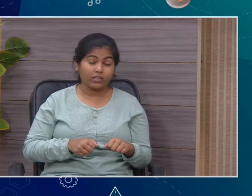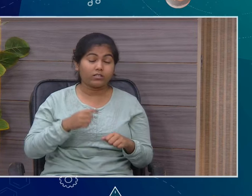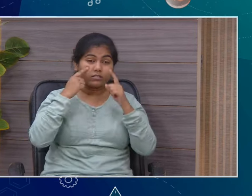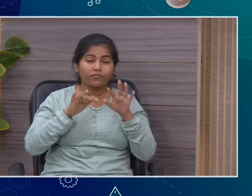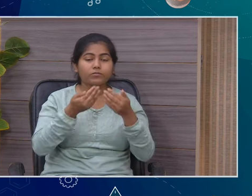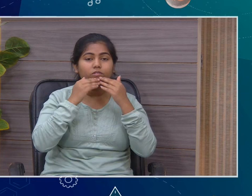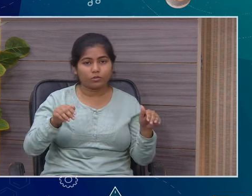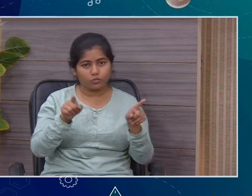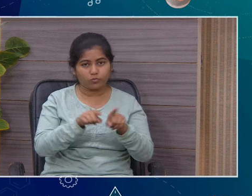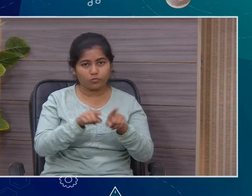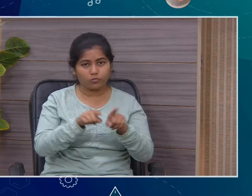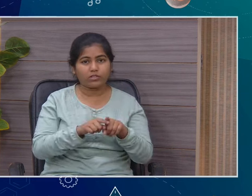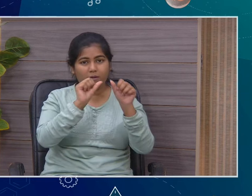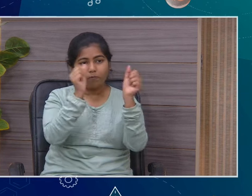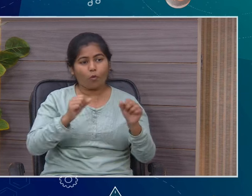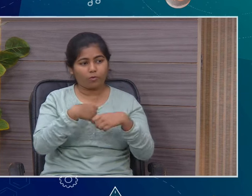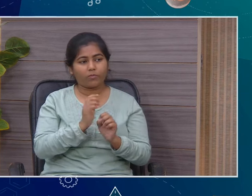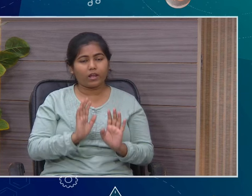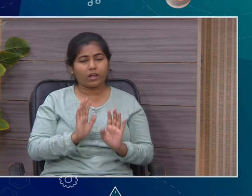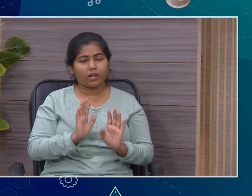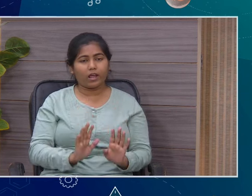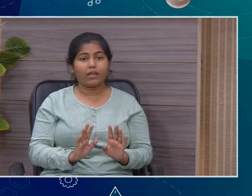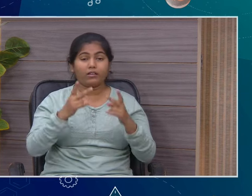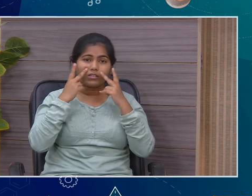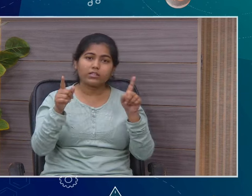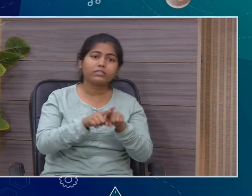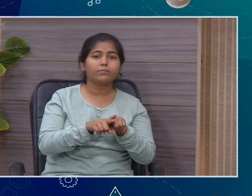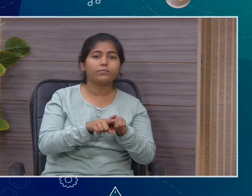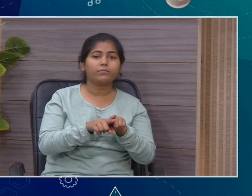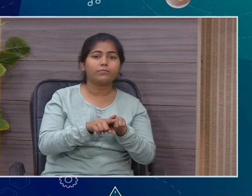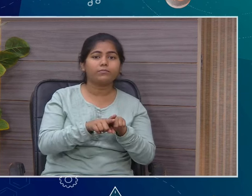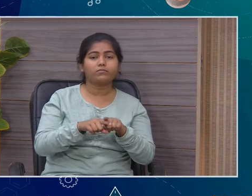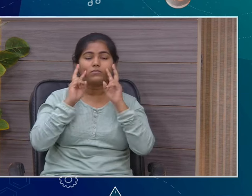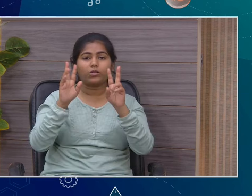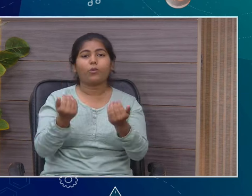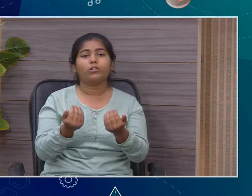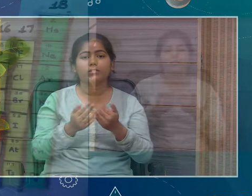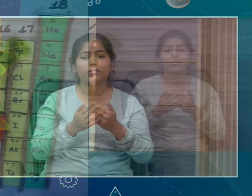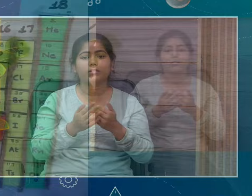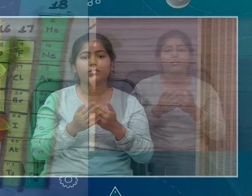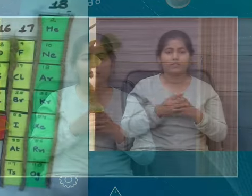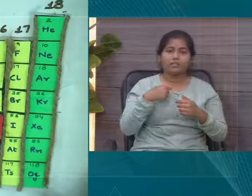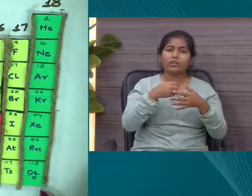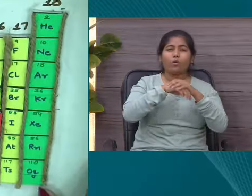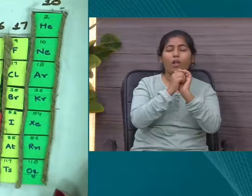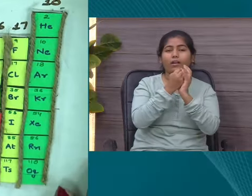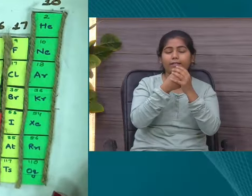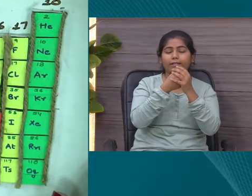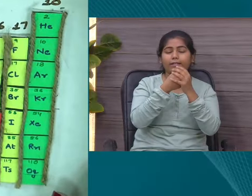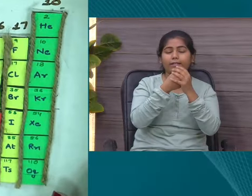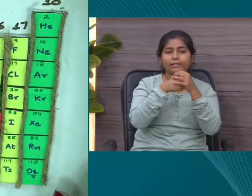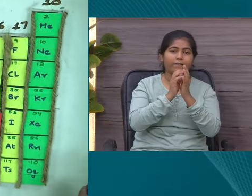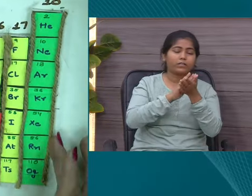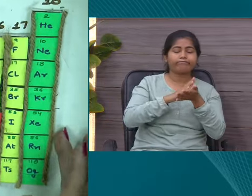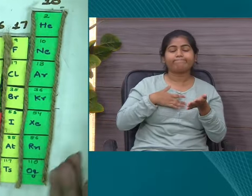तरह का ये मॉडल तैयार करके लाई हूँ, आप इसी का वर्जन है आप देख सकते हैं, क्या किया हमने, इसको थोड़ा टेक्टाइल बना लिया है, मॉडर्न